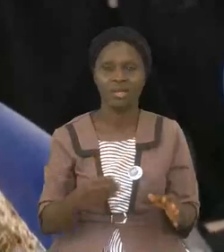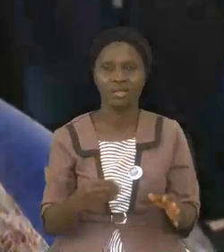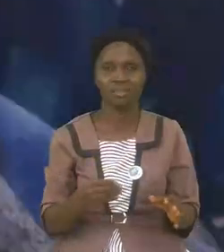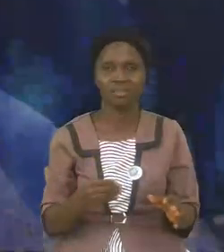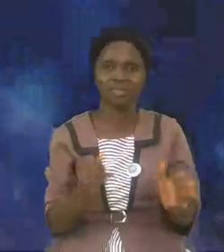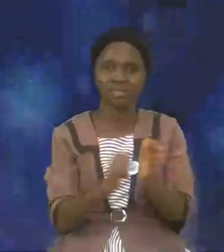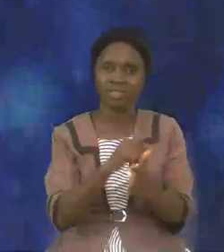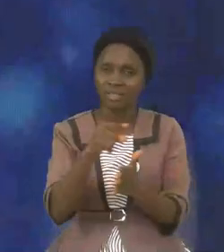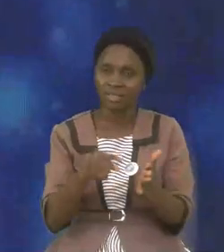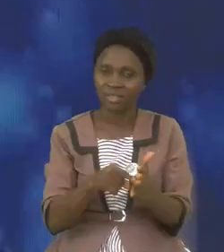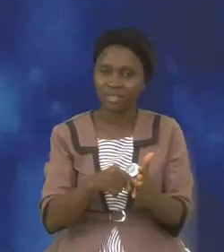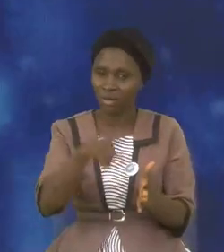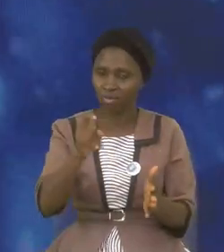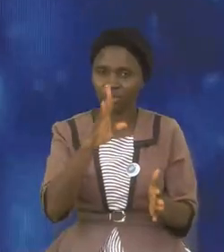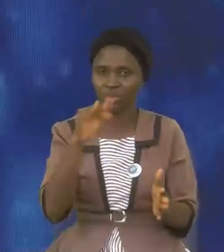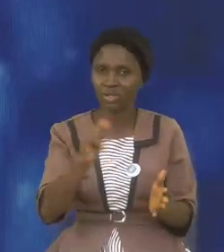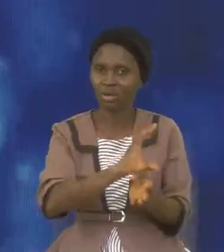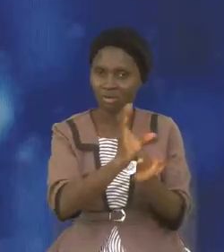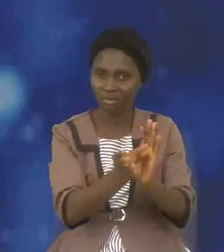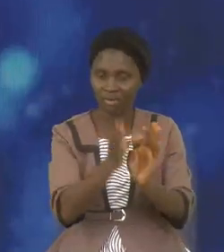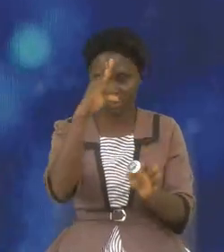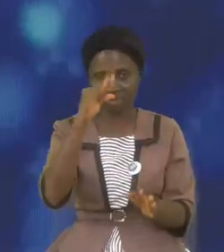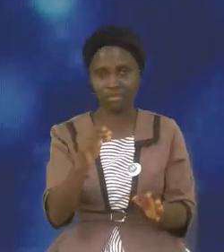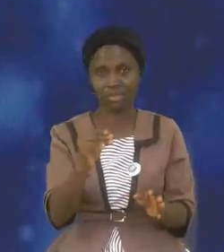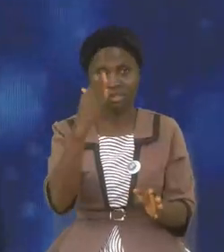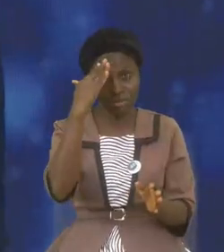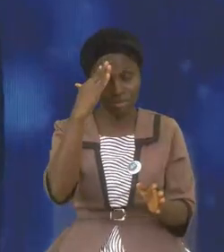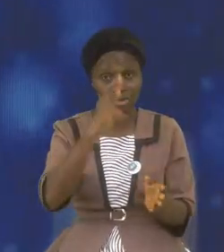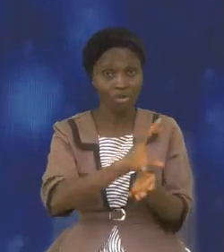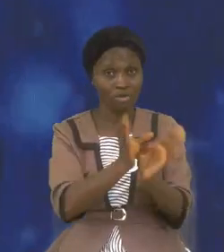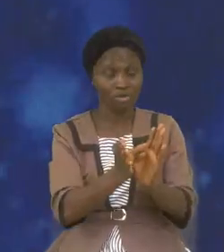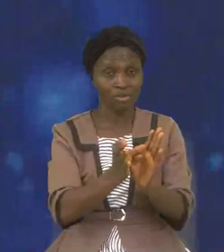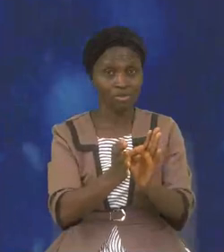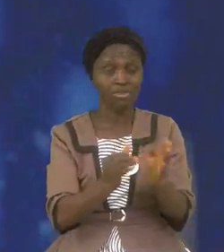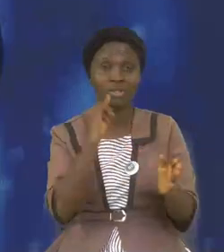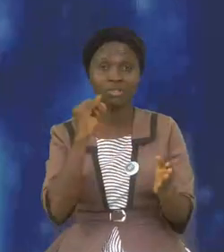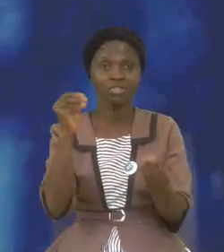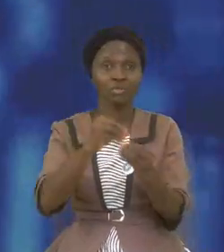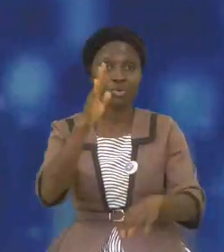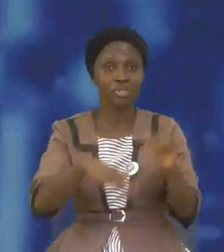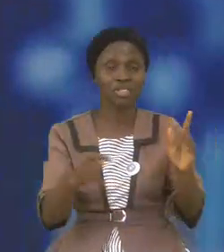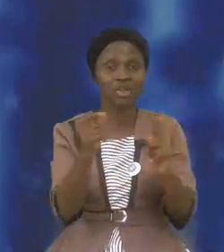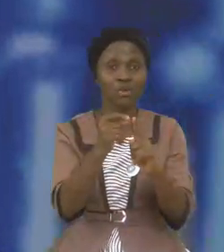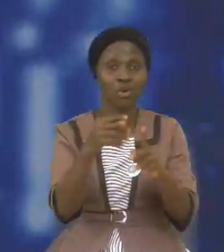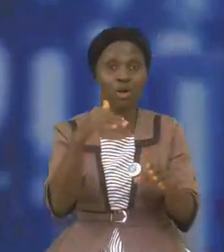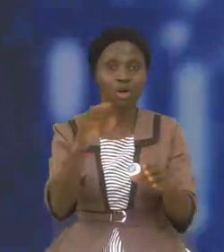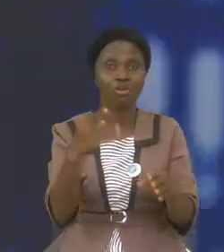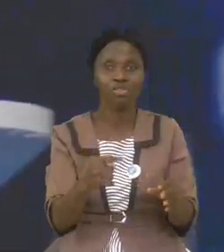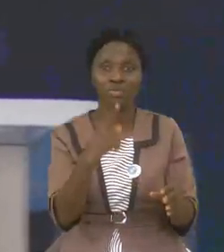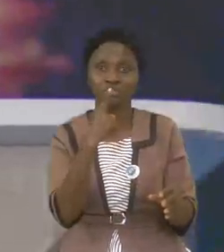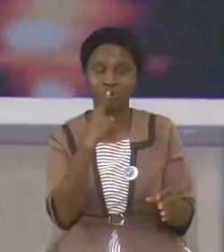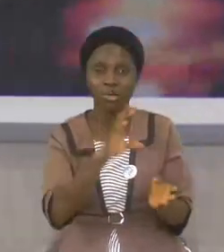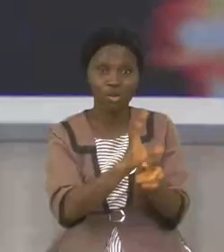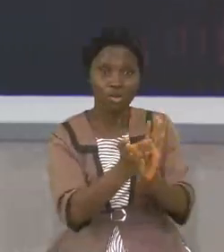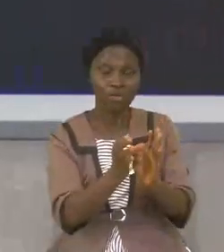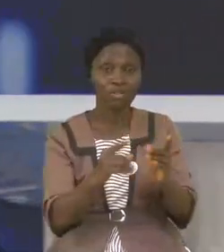paraît que cet homme s'est converti. Mais vous comprenez, la conversion va au-delà des paroles de bouche. La conversion